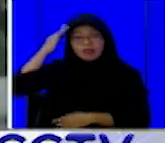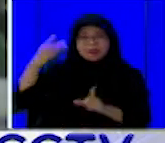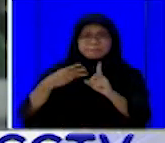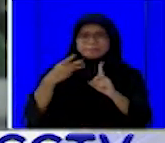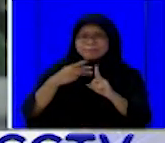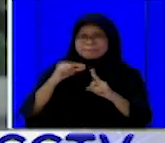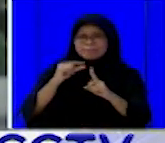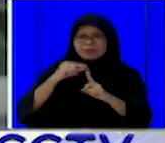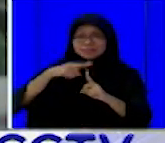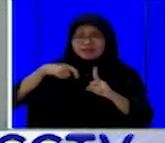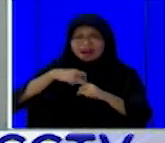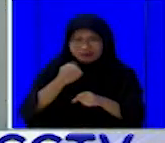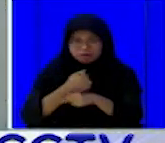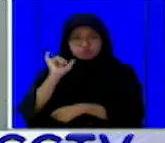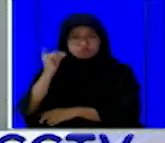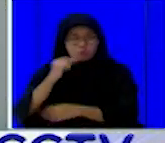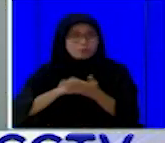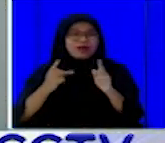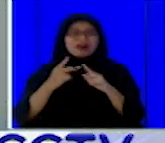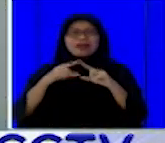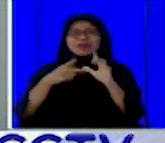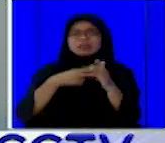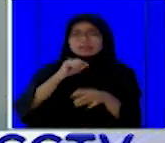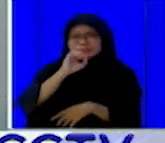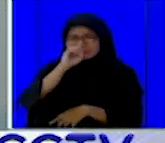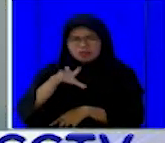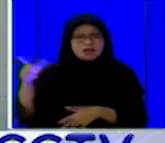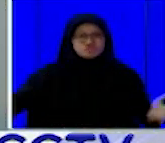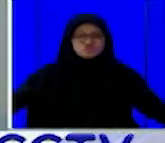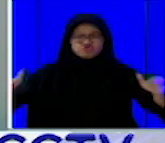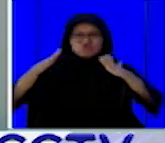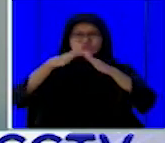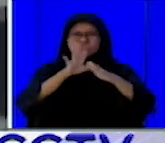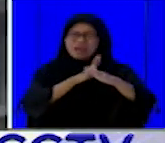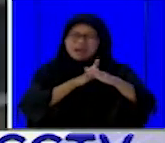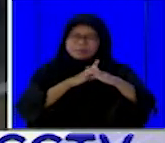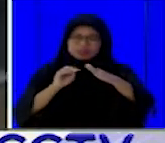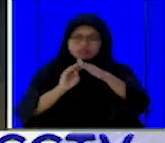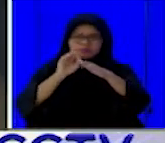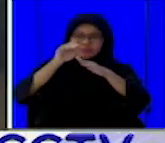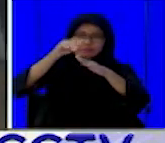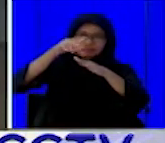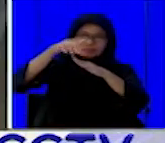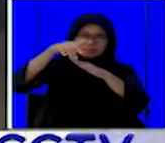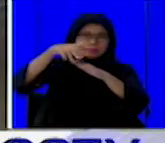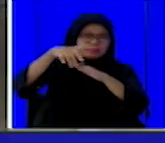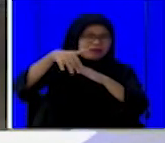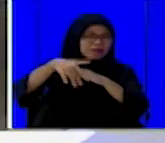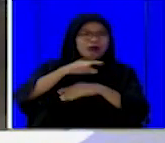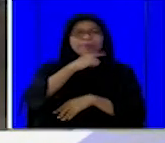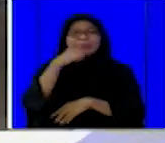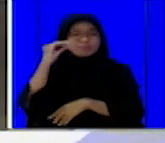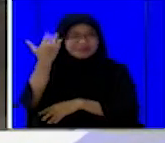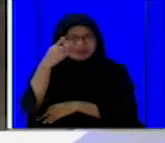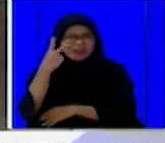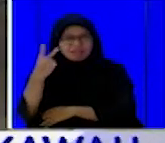Kepala BPPTKG Yogyakarta, Hani Kumaida, menyatakan guguran tebing lava lama yang terpantau dari CCTV terjadi pada